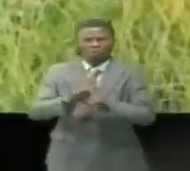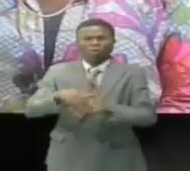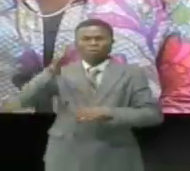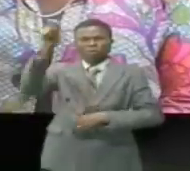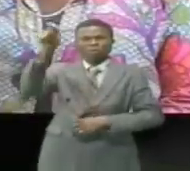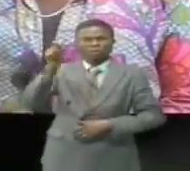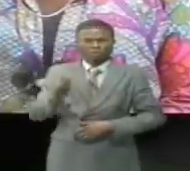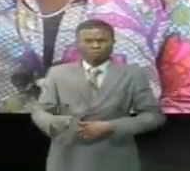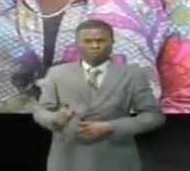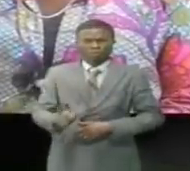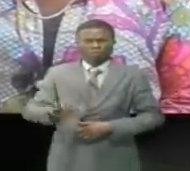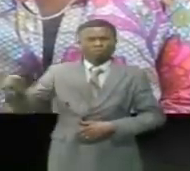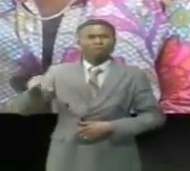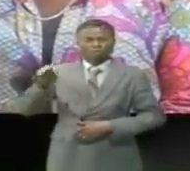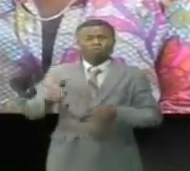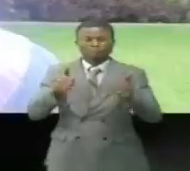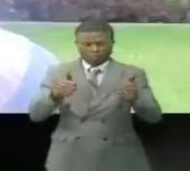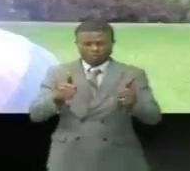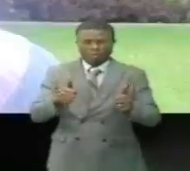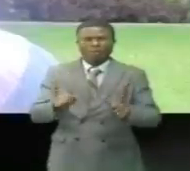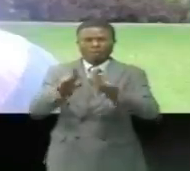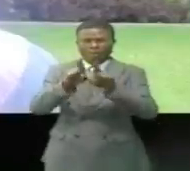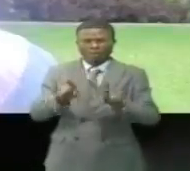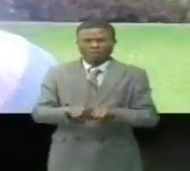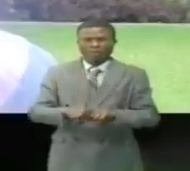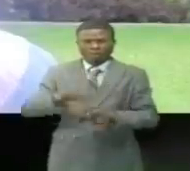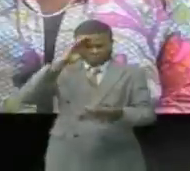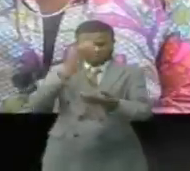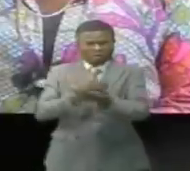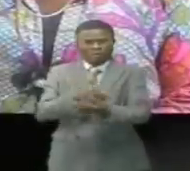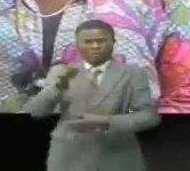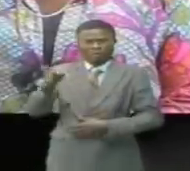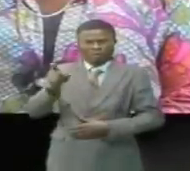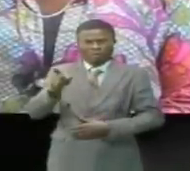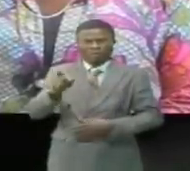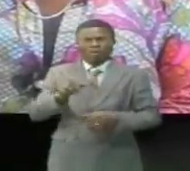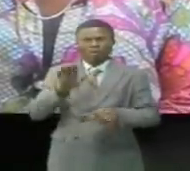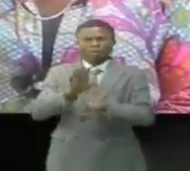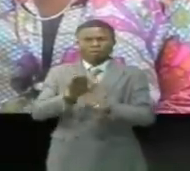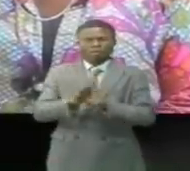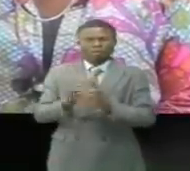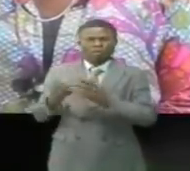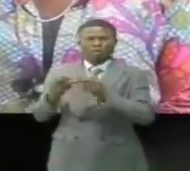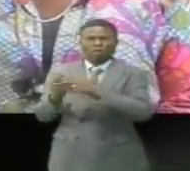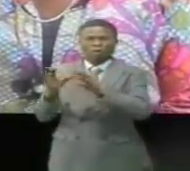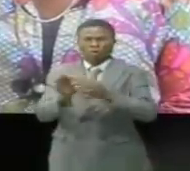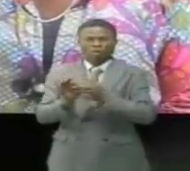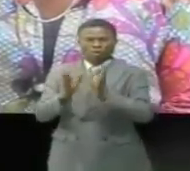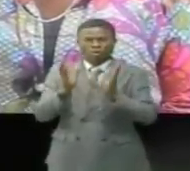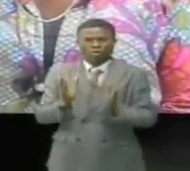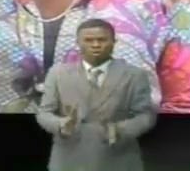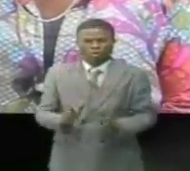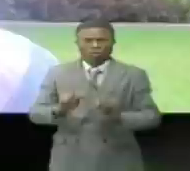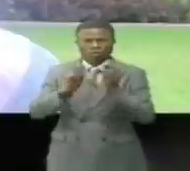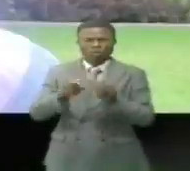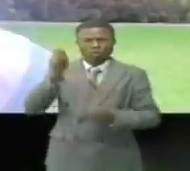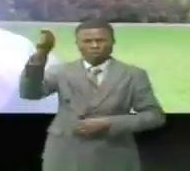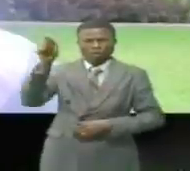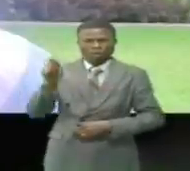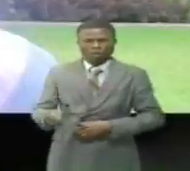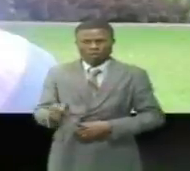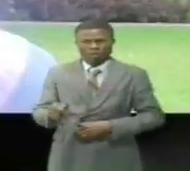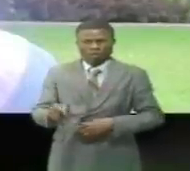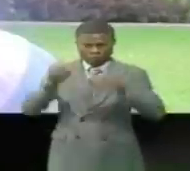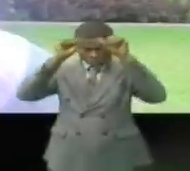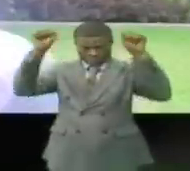l'armée. Pour Jean-Jacques Oupenji et Prince Fala, respectivement coordinateur d'Alésie FRDC et président